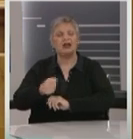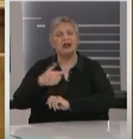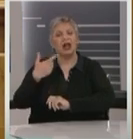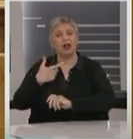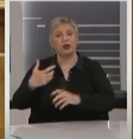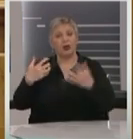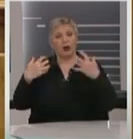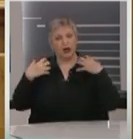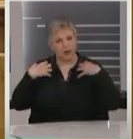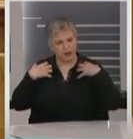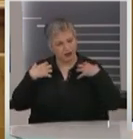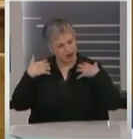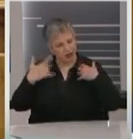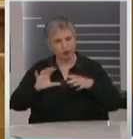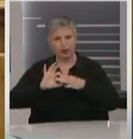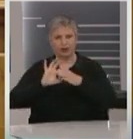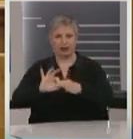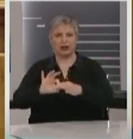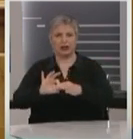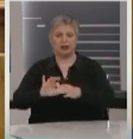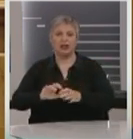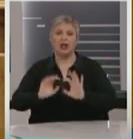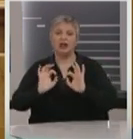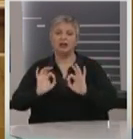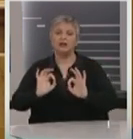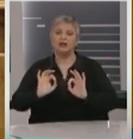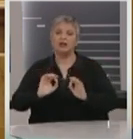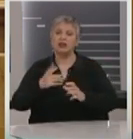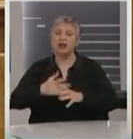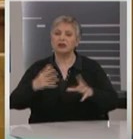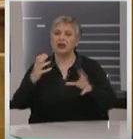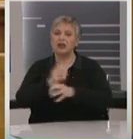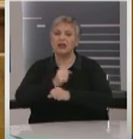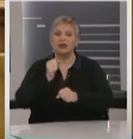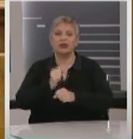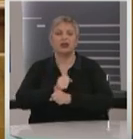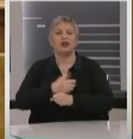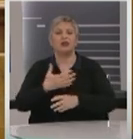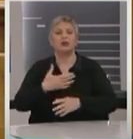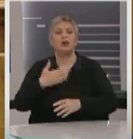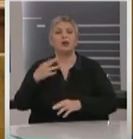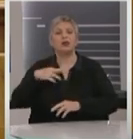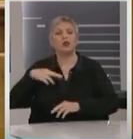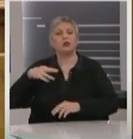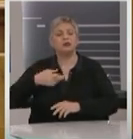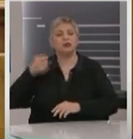και επιπλέον θα επιτύχει τη σταθερή και διαρκή πρόσβαση με ευνοϊκά